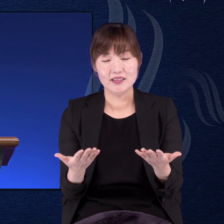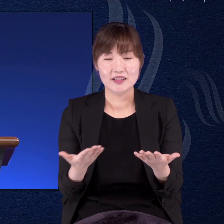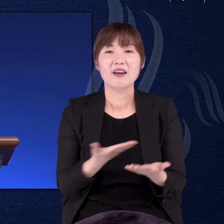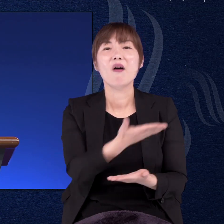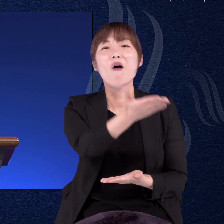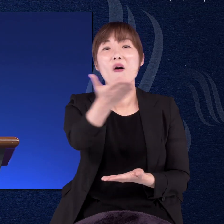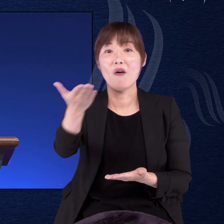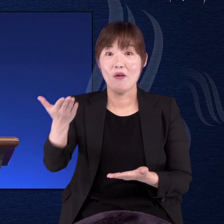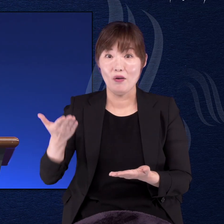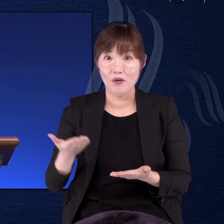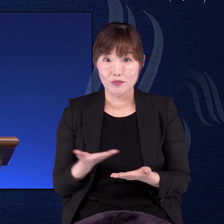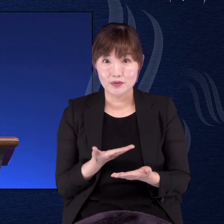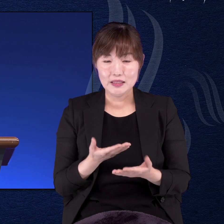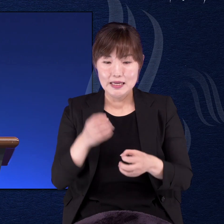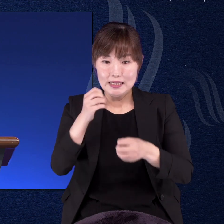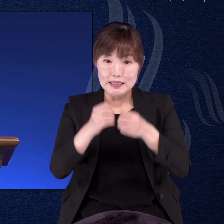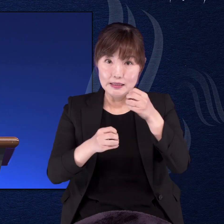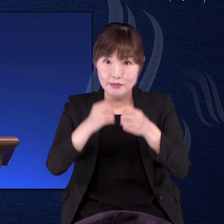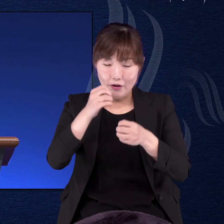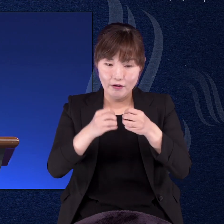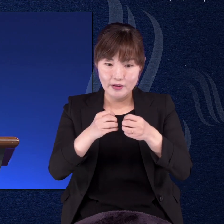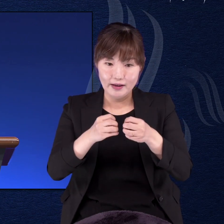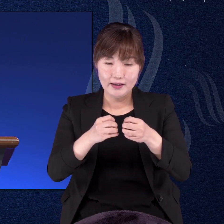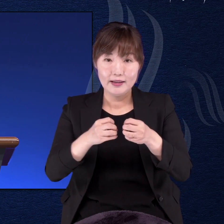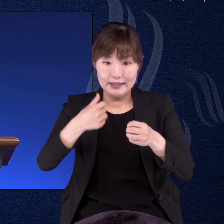그렇게 하시면 참 좋을 것 같습니다.